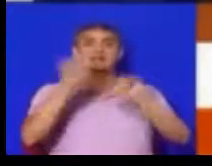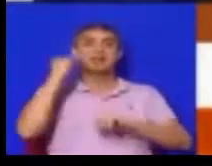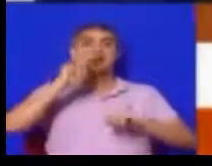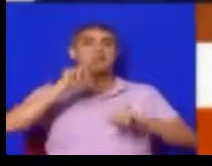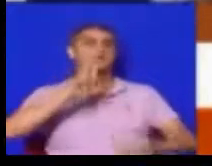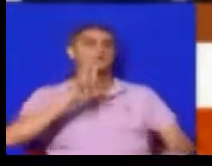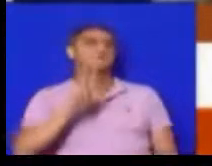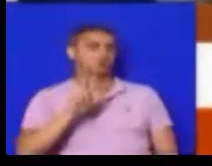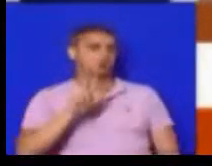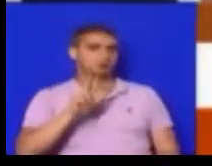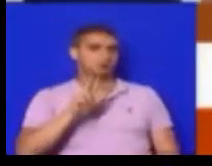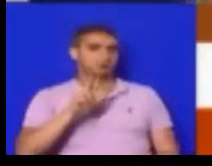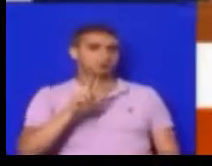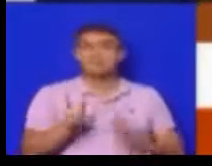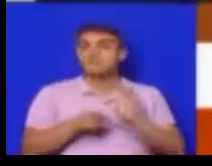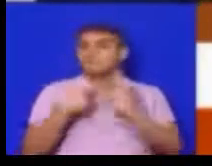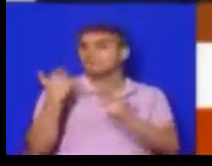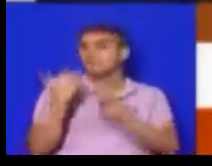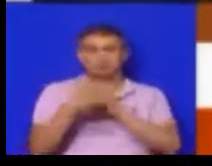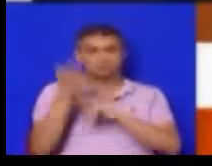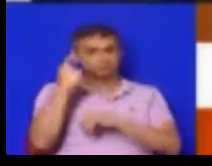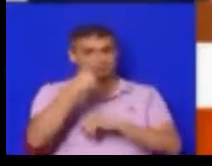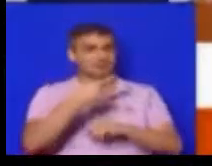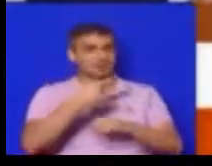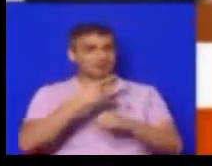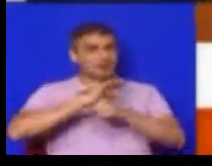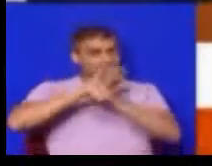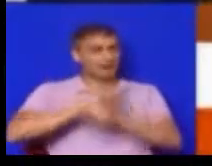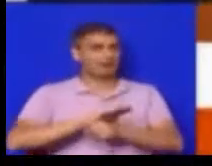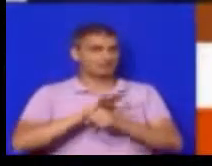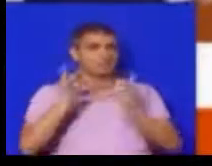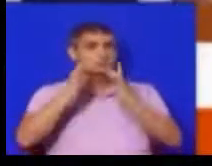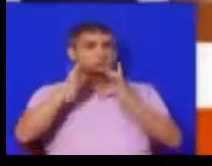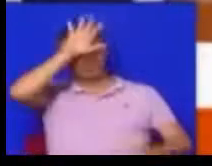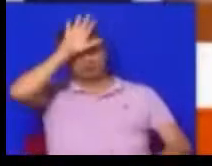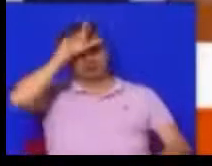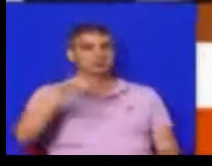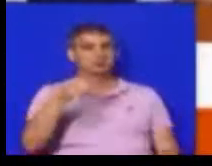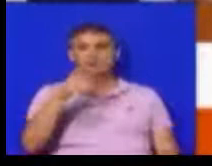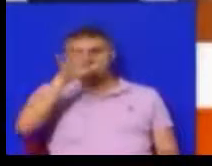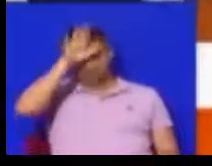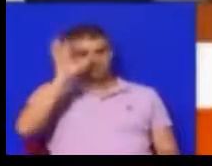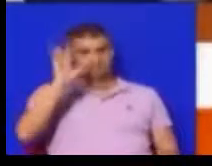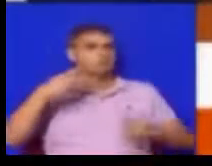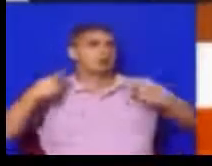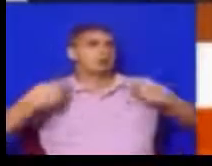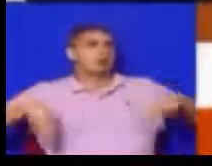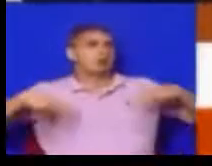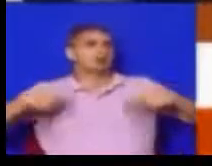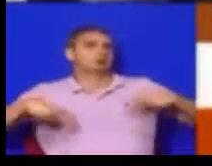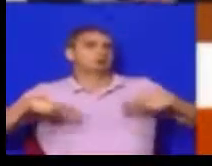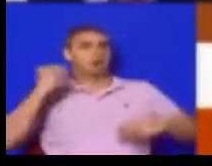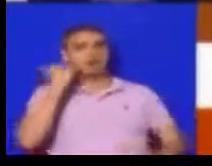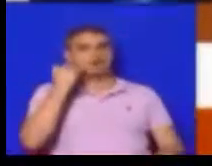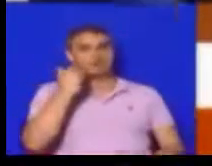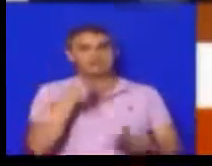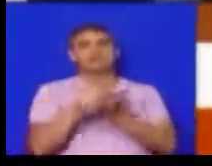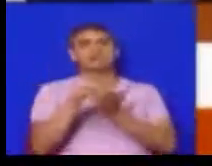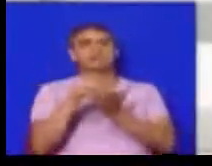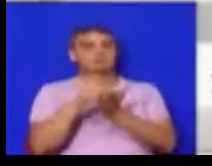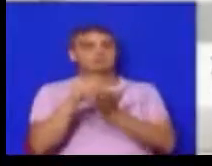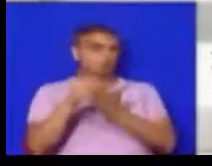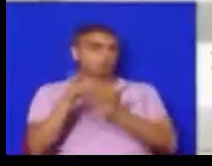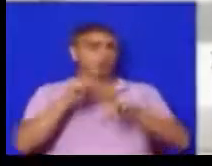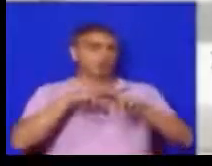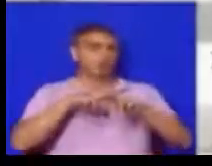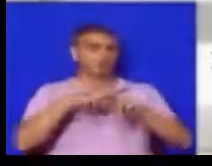ב-2003, הפעם האחרונה שבה היה מנוף יעיל אל מול האיראנים, האיראנים מאוד חששו שהאמריקאים ימשיכו אחרי